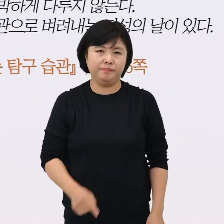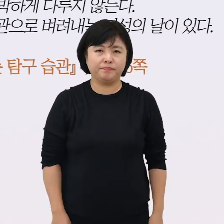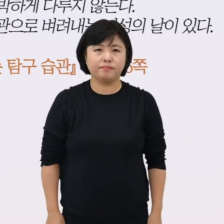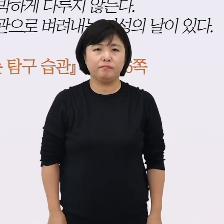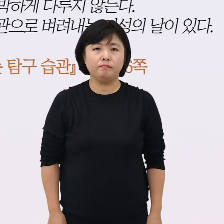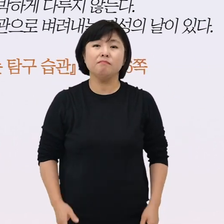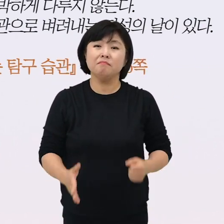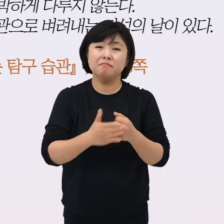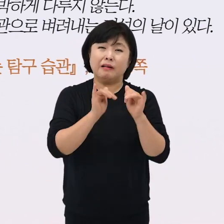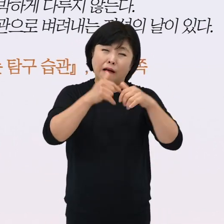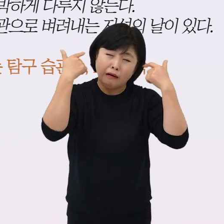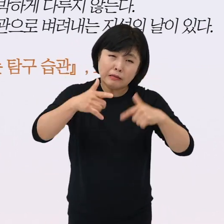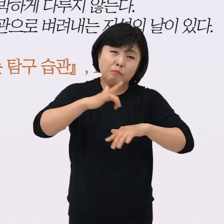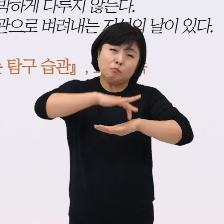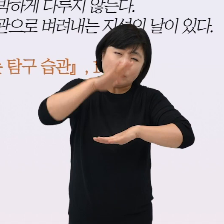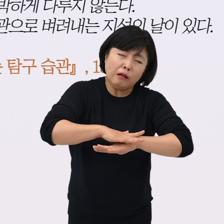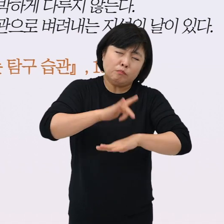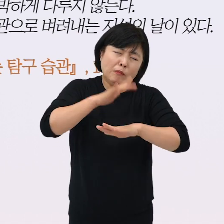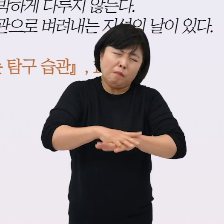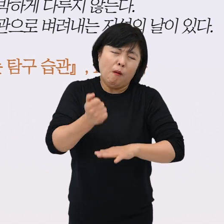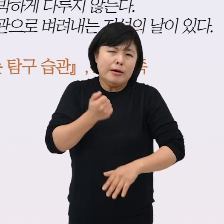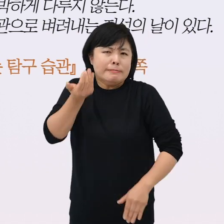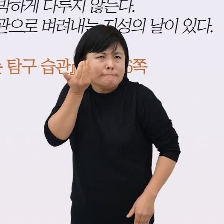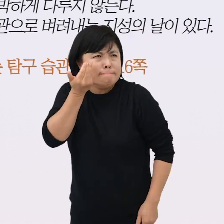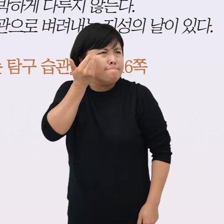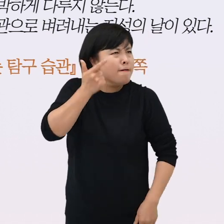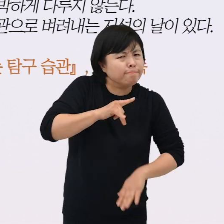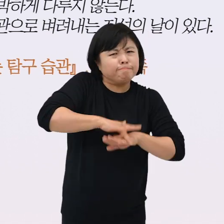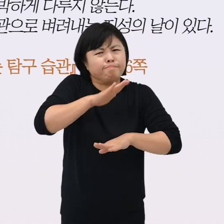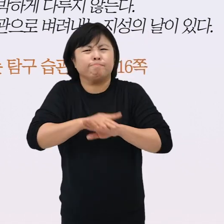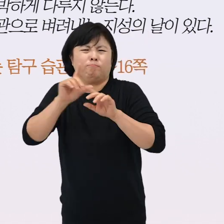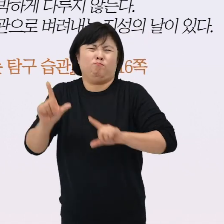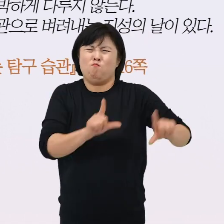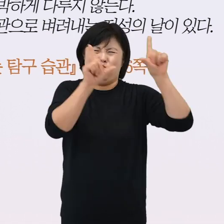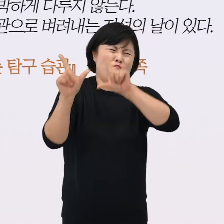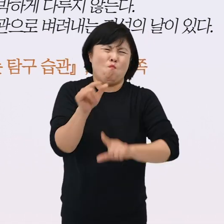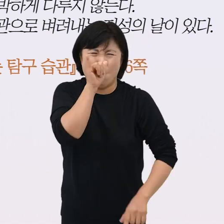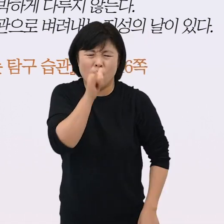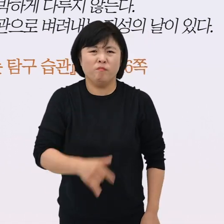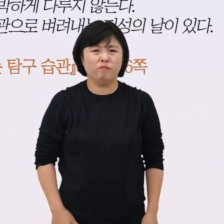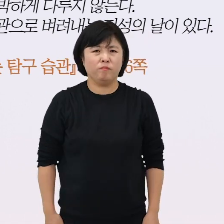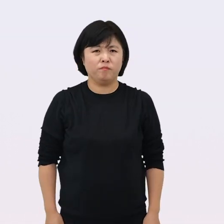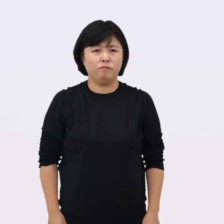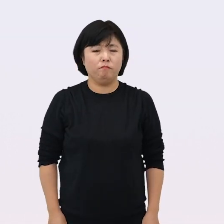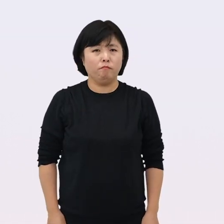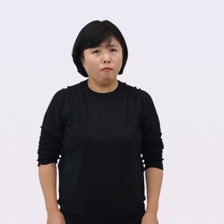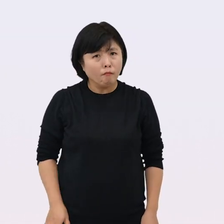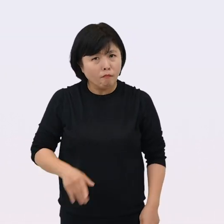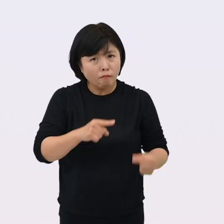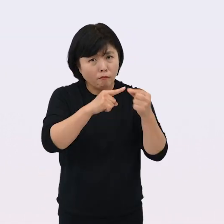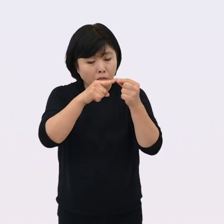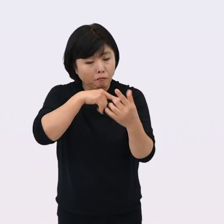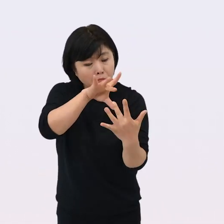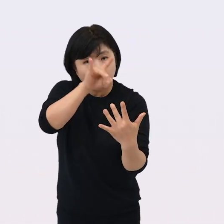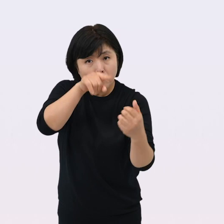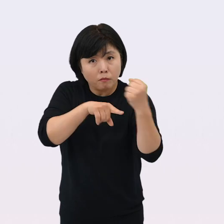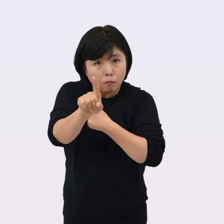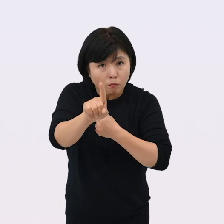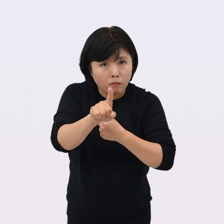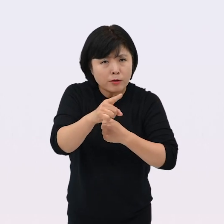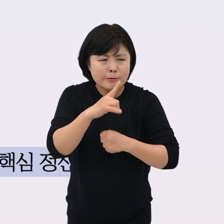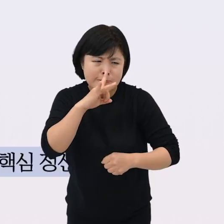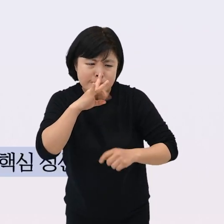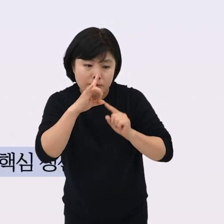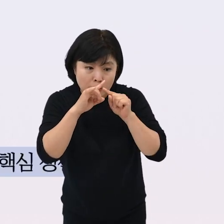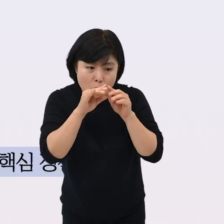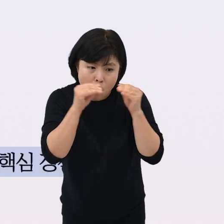않는다. 그 사람에게는 매일매일 습관으로 벼려내는 지성의 날이 있다. 구절을 제가 선택한